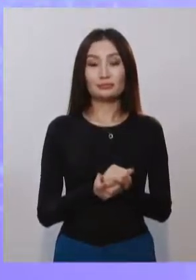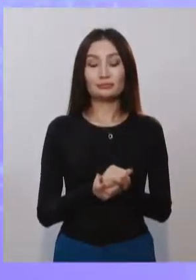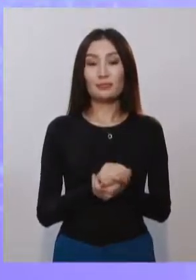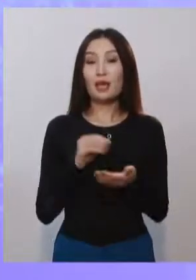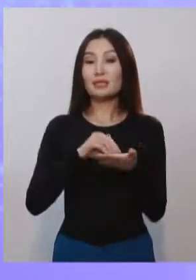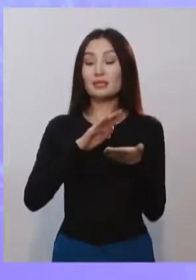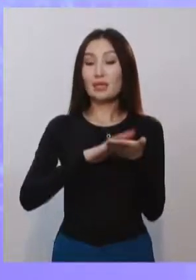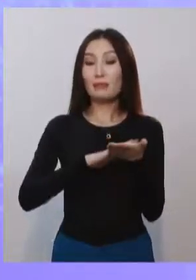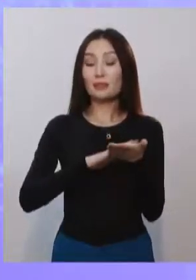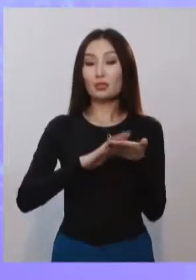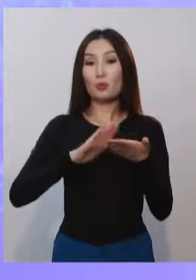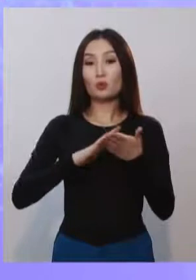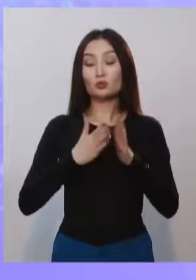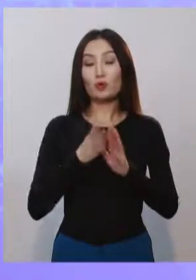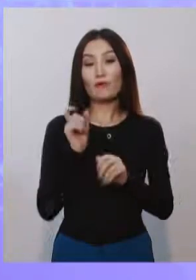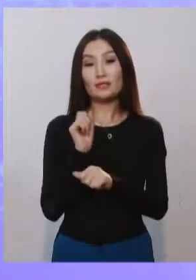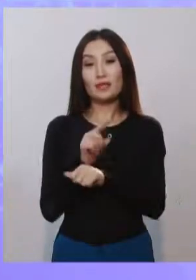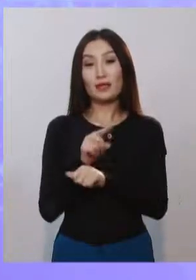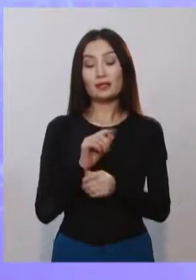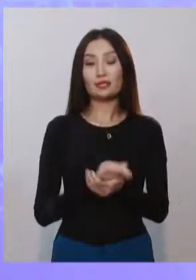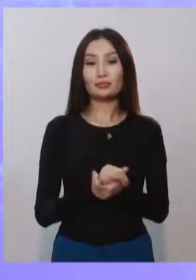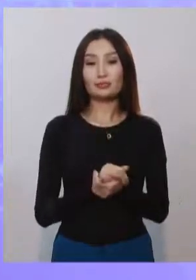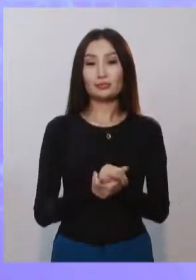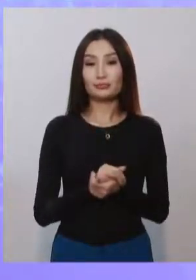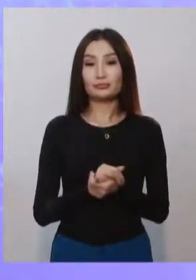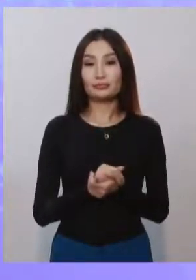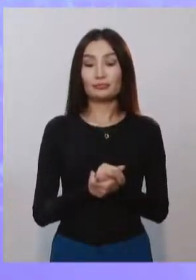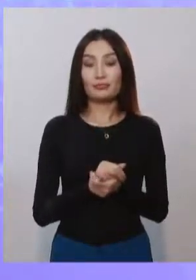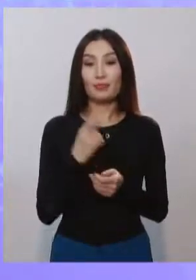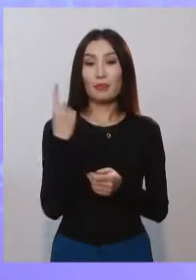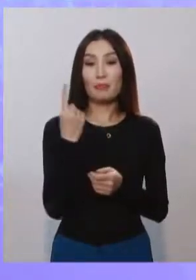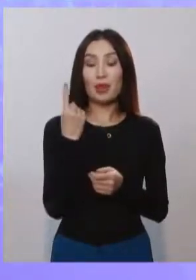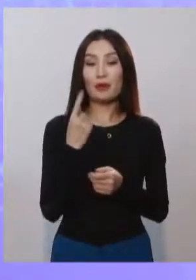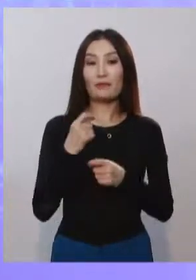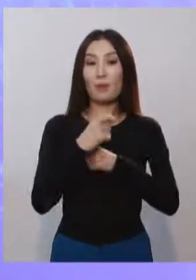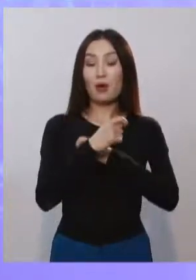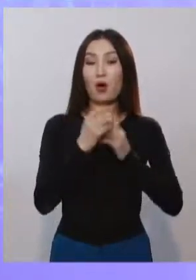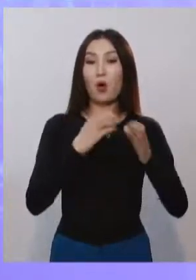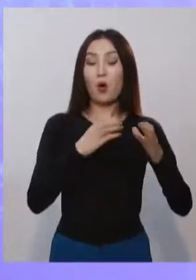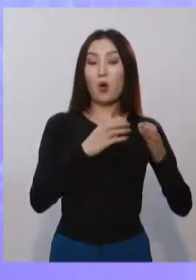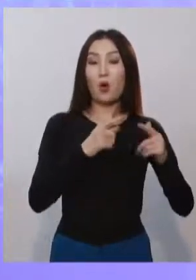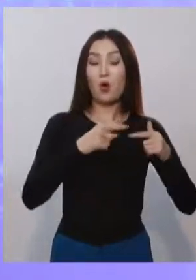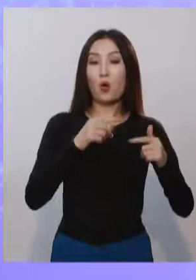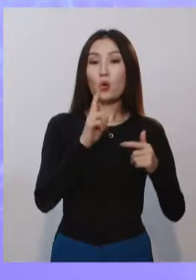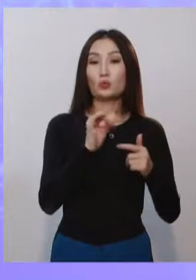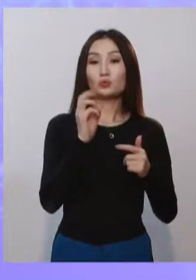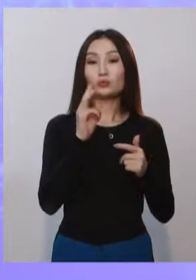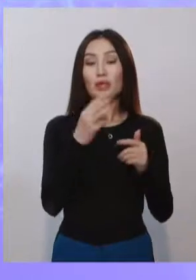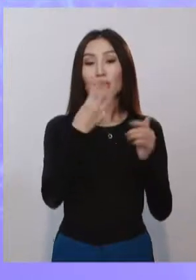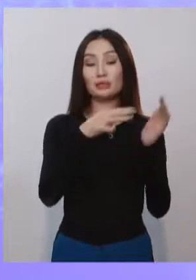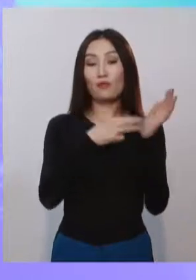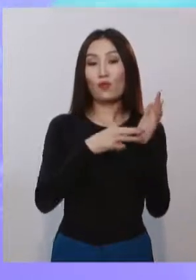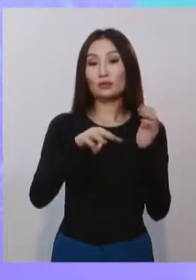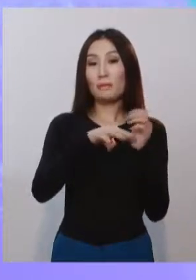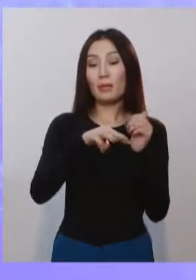запишем условие задачи в первом куске 38 метров